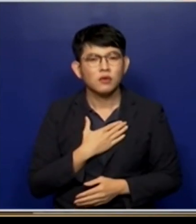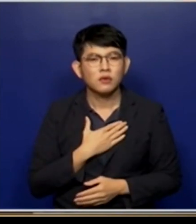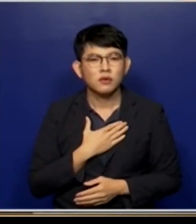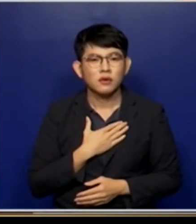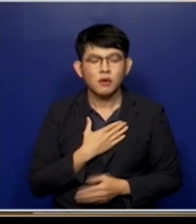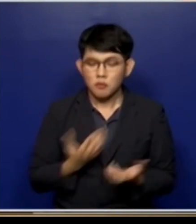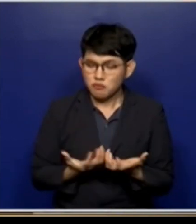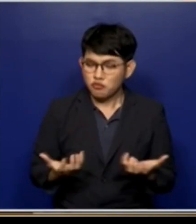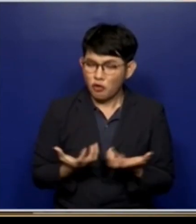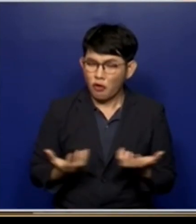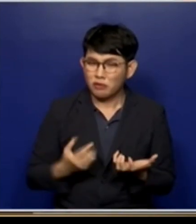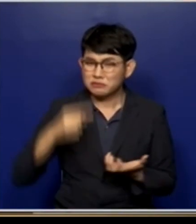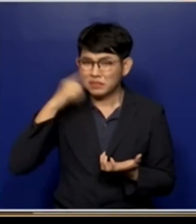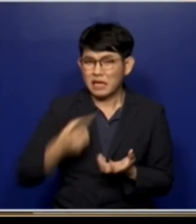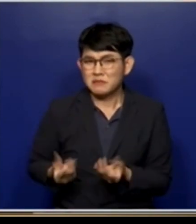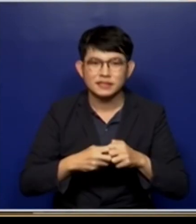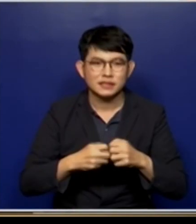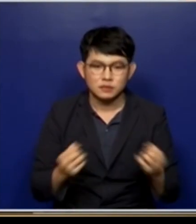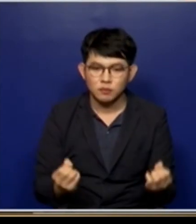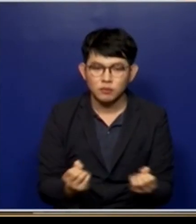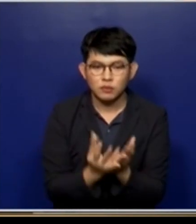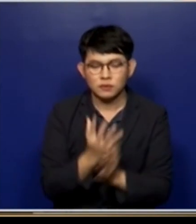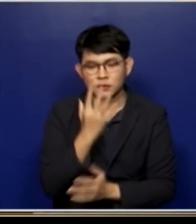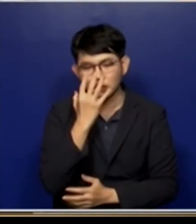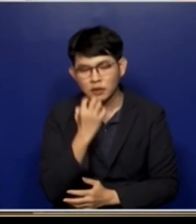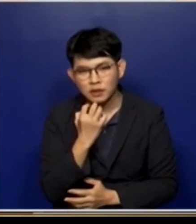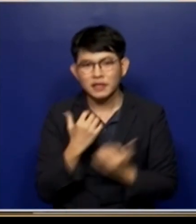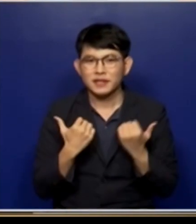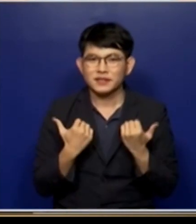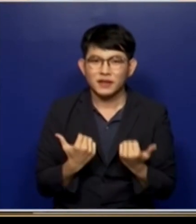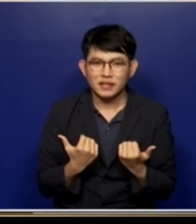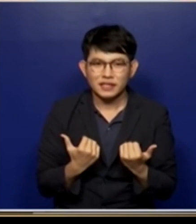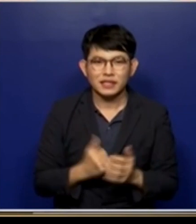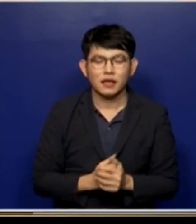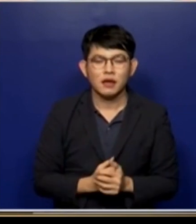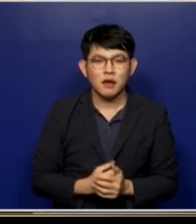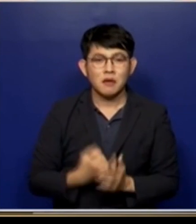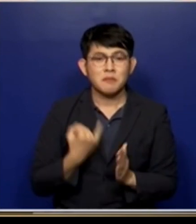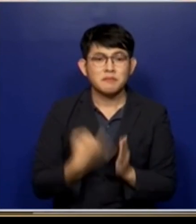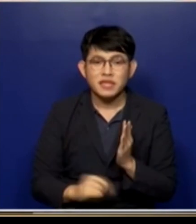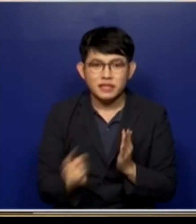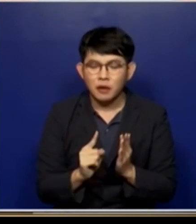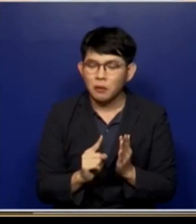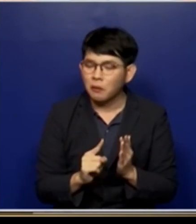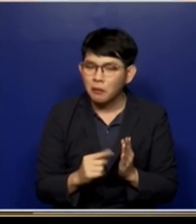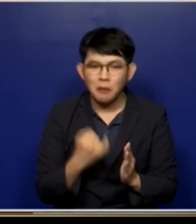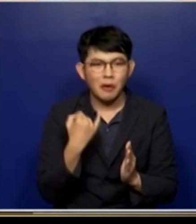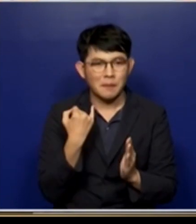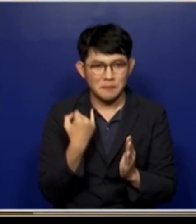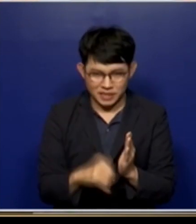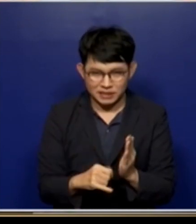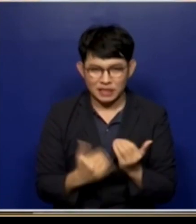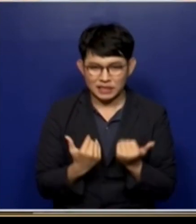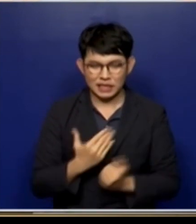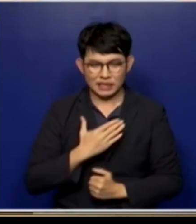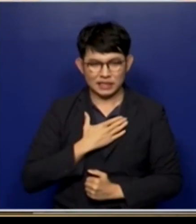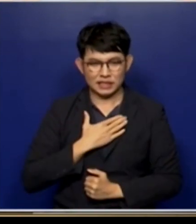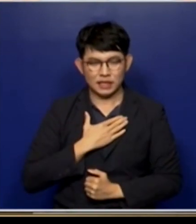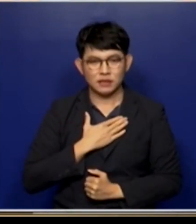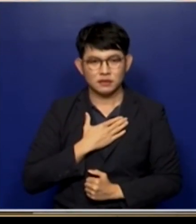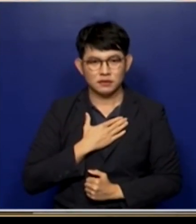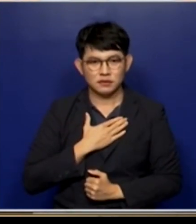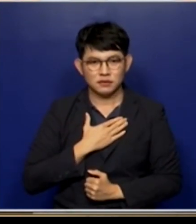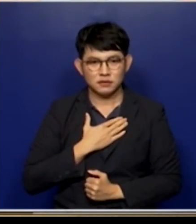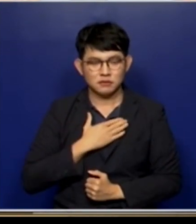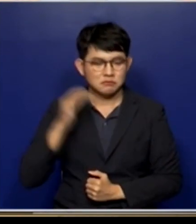เอาทรัพยากรของประเทศไทยแรกและด้วยความผิดใหญ่หลวงนี้ค่ะดิฉันมาถึงไม่อาจ